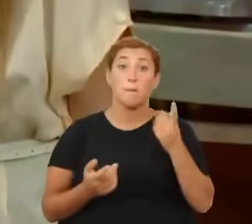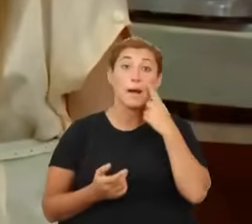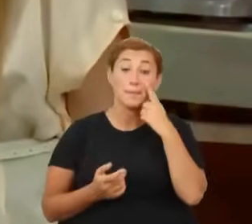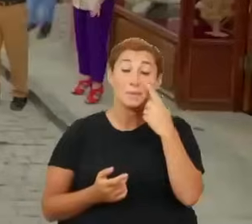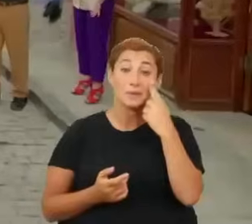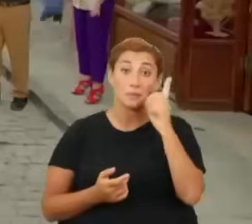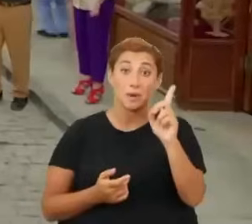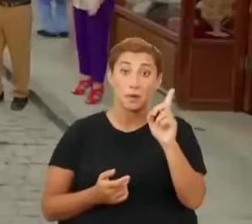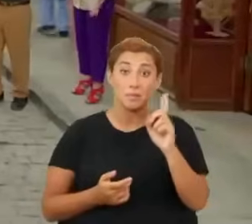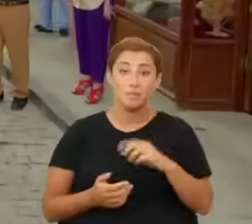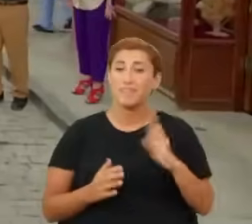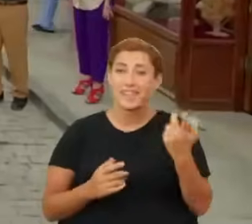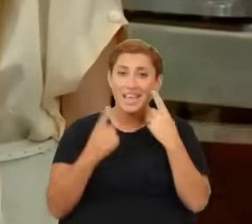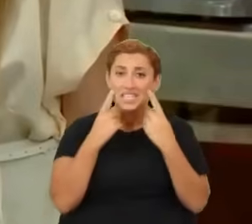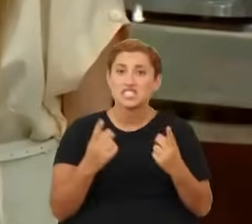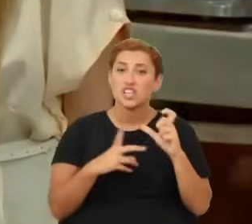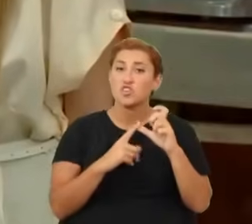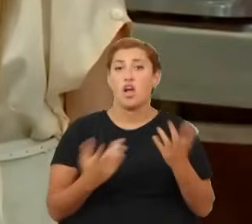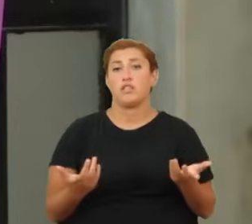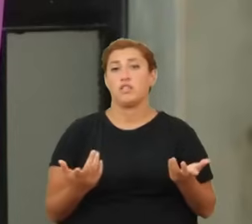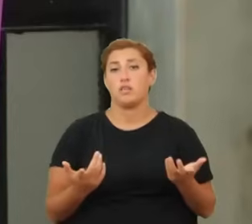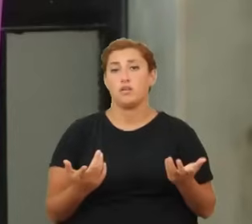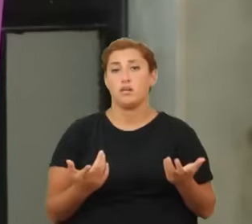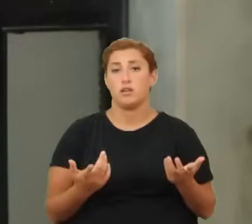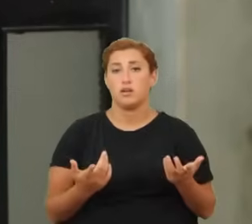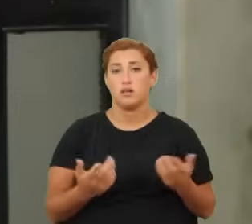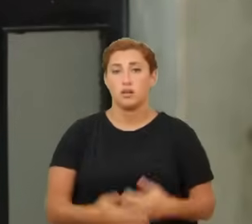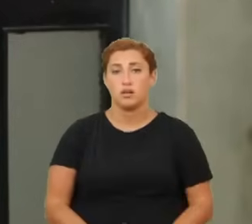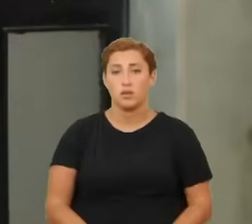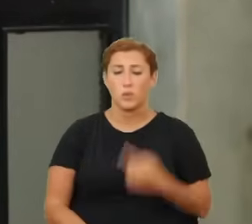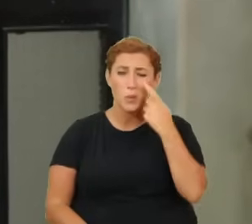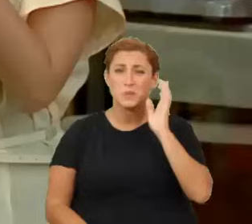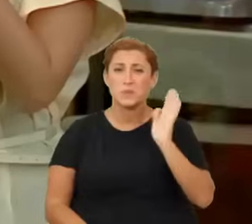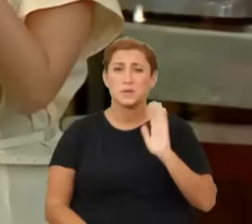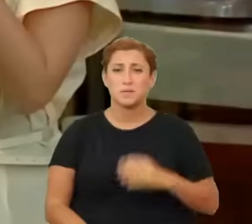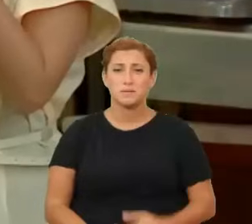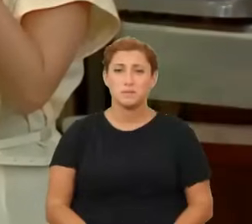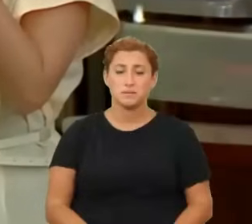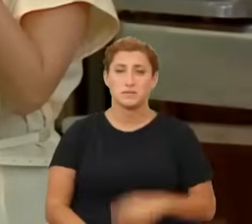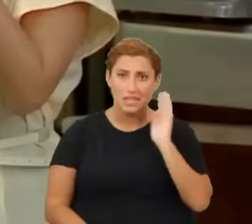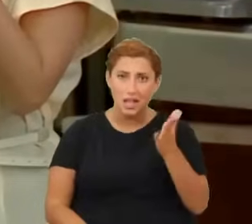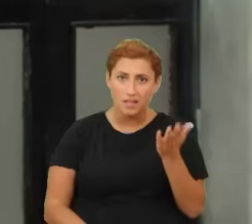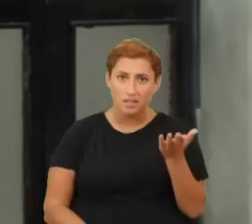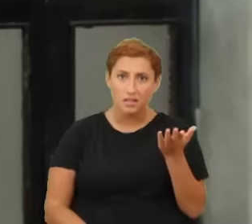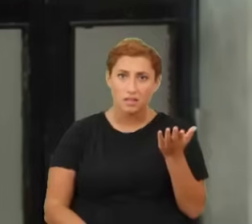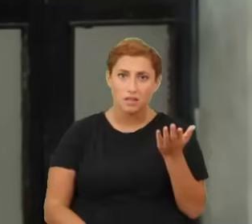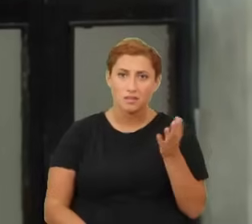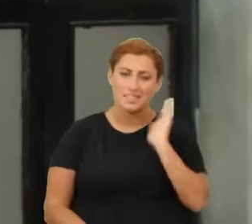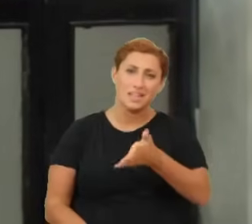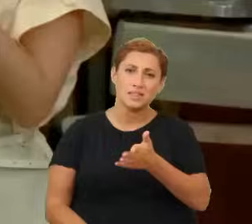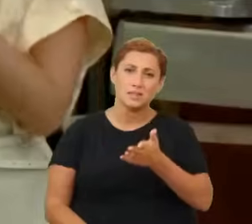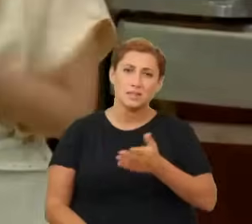Bak izle ağaçım. Ya ne izlesi Şahin ya? Ya... Gözüm! Murat!